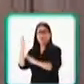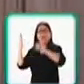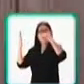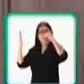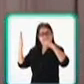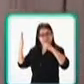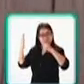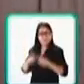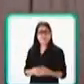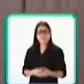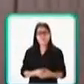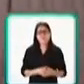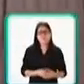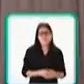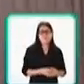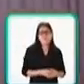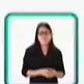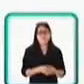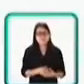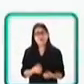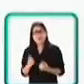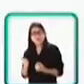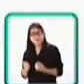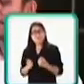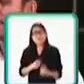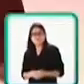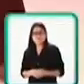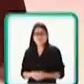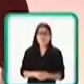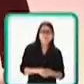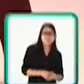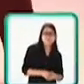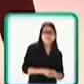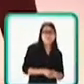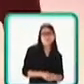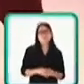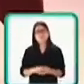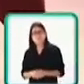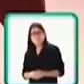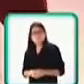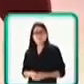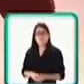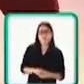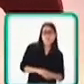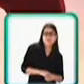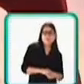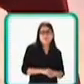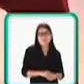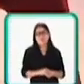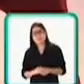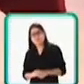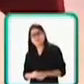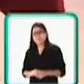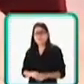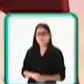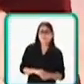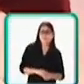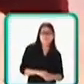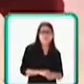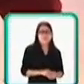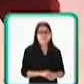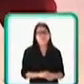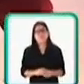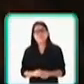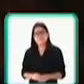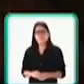คะเลือกกาช่องได ช่องไดช่องไหน อยู่ที่ใจของท่านแทนส่วนพี่น้องอีสานบ้านเฮานะคะอยากให้ใครเข